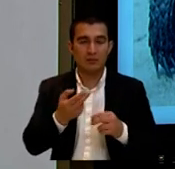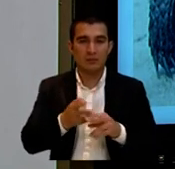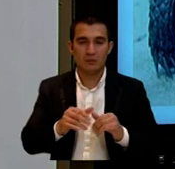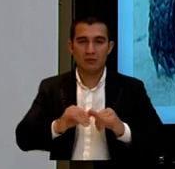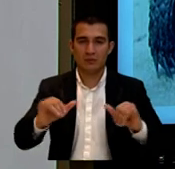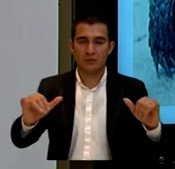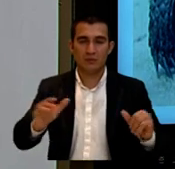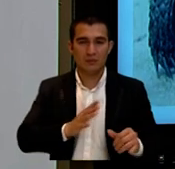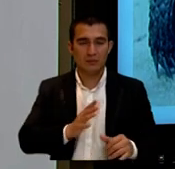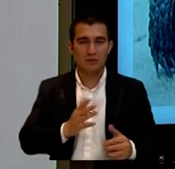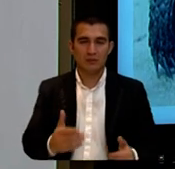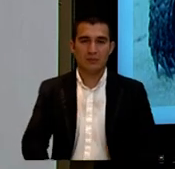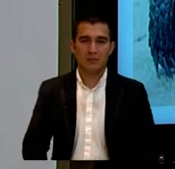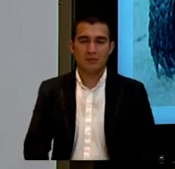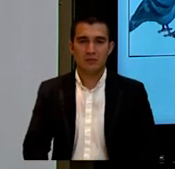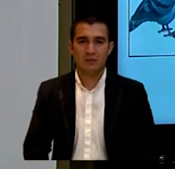бөлі бар